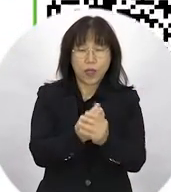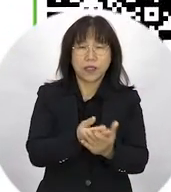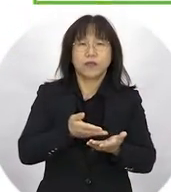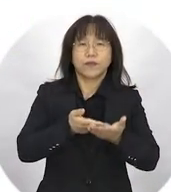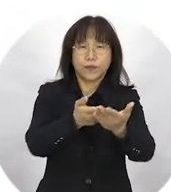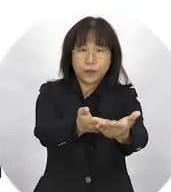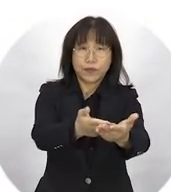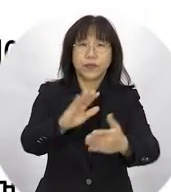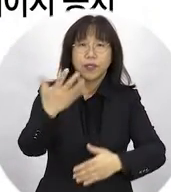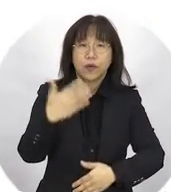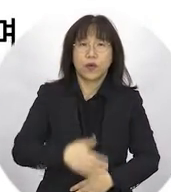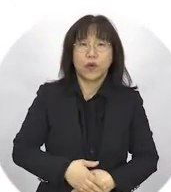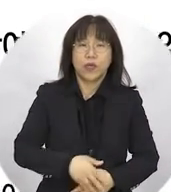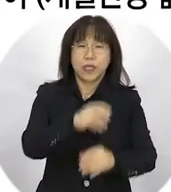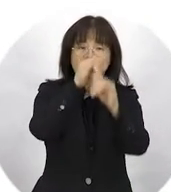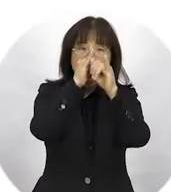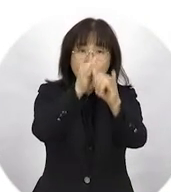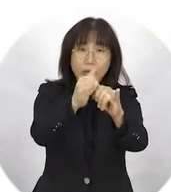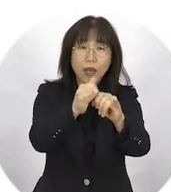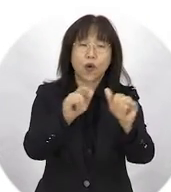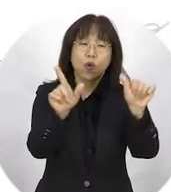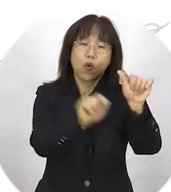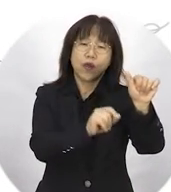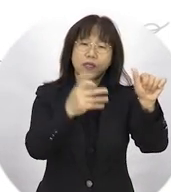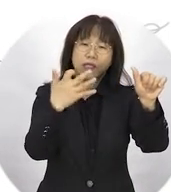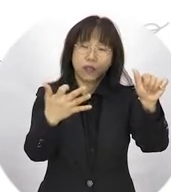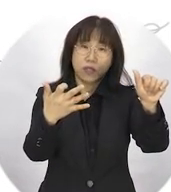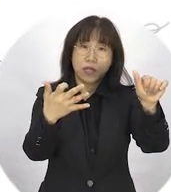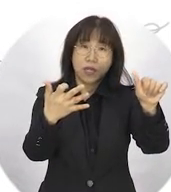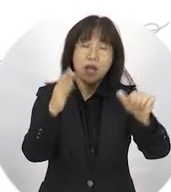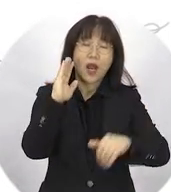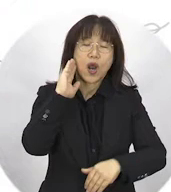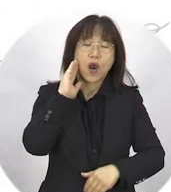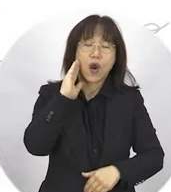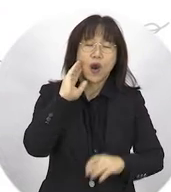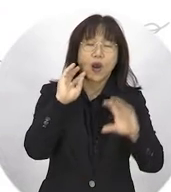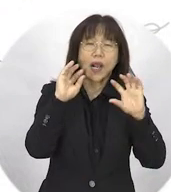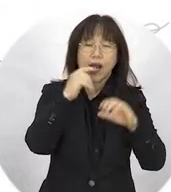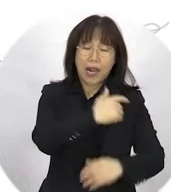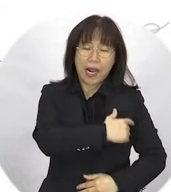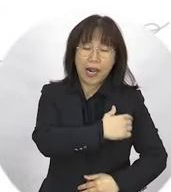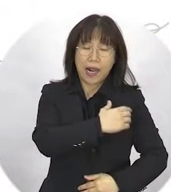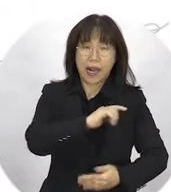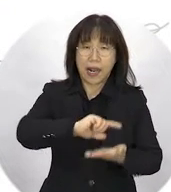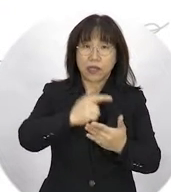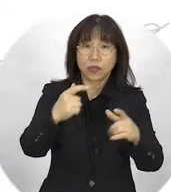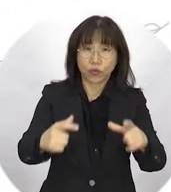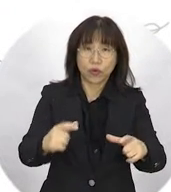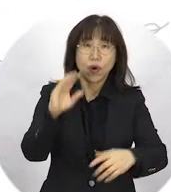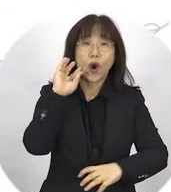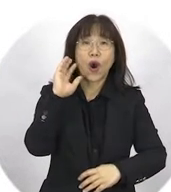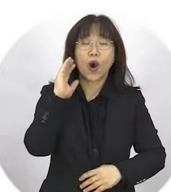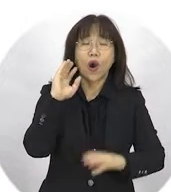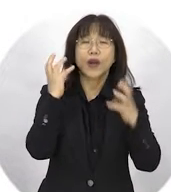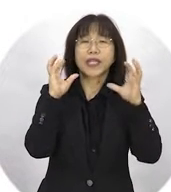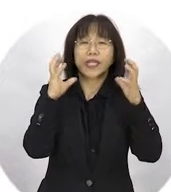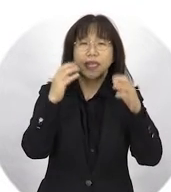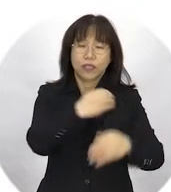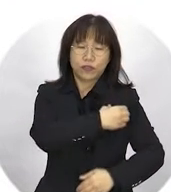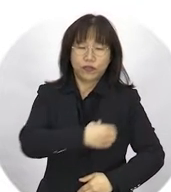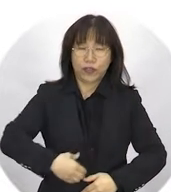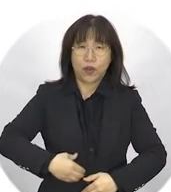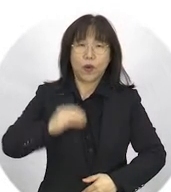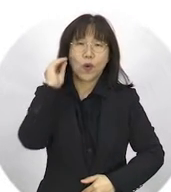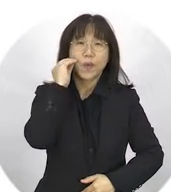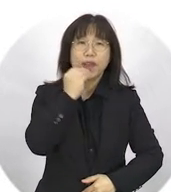됩니다 대회 수상자는 5월 19일 감소 고 어린이 구청 홈페이지를 통해 발표되며 기타 대회에 대한 자세한 사항은